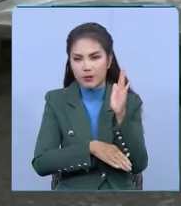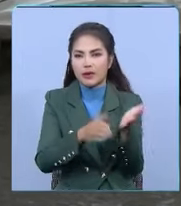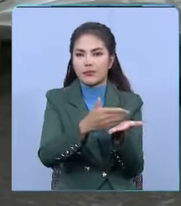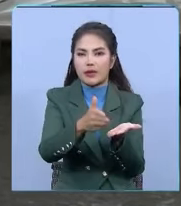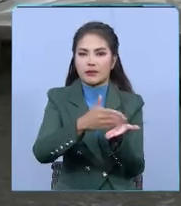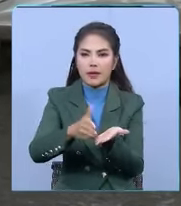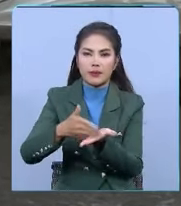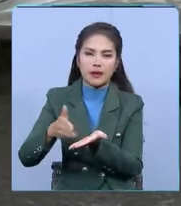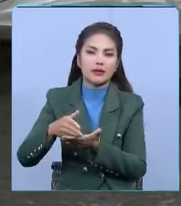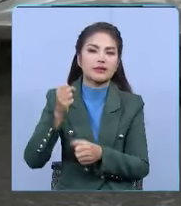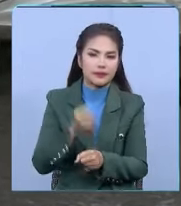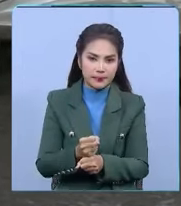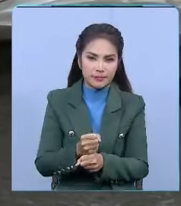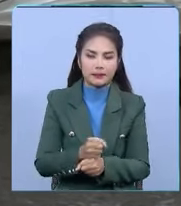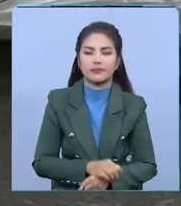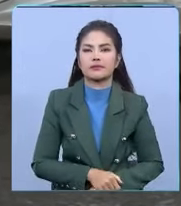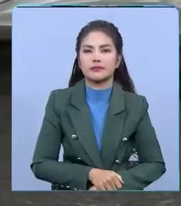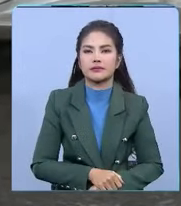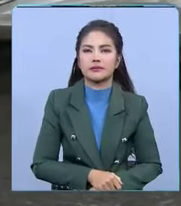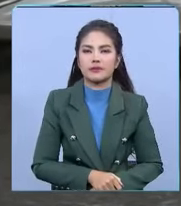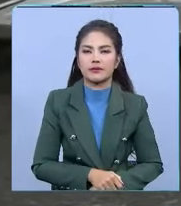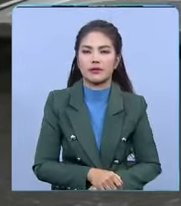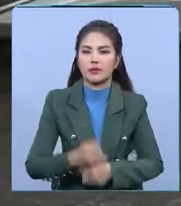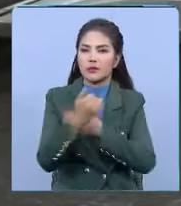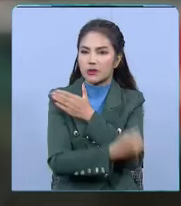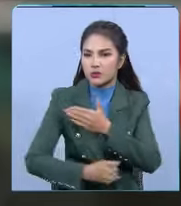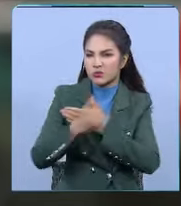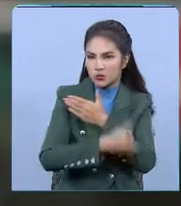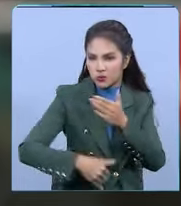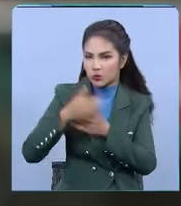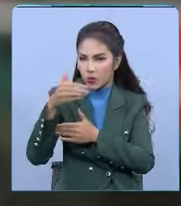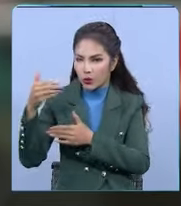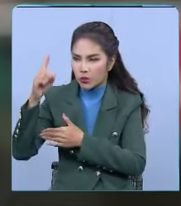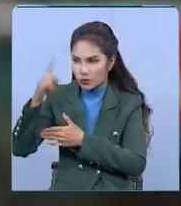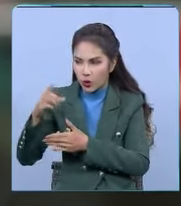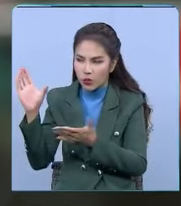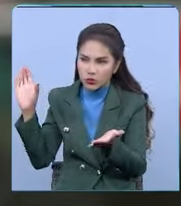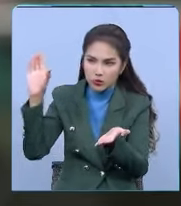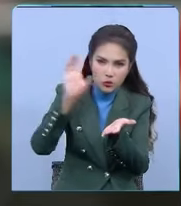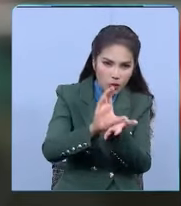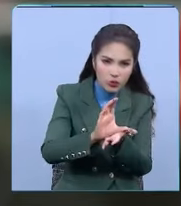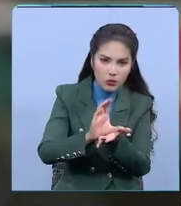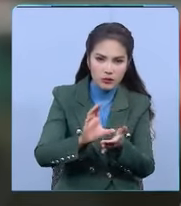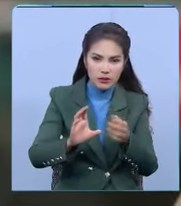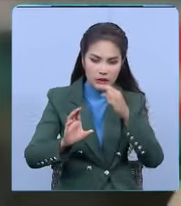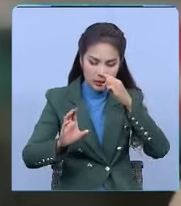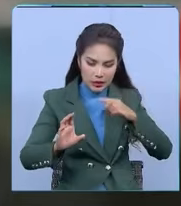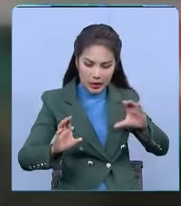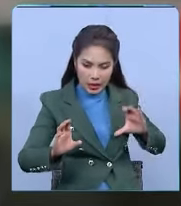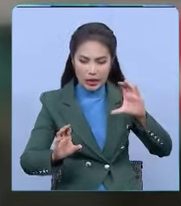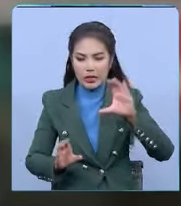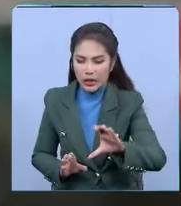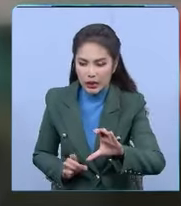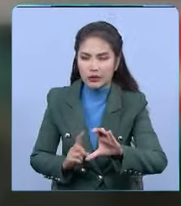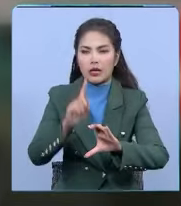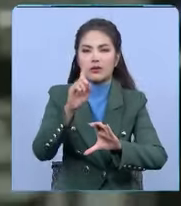ะต้องให้ต่างชาติมาลงทุนด้วยมาลงทุนด้วยไม่ใช่ว่าเราจะออกเอาใช้งบประม